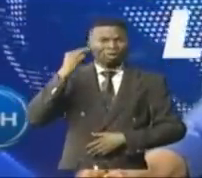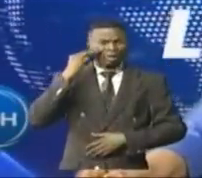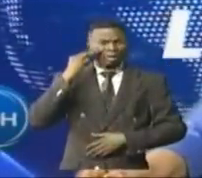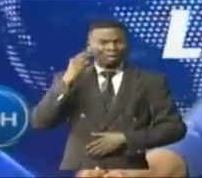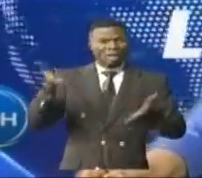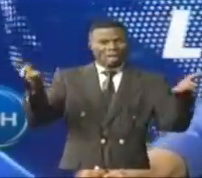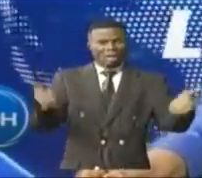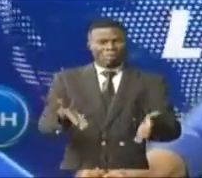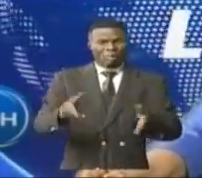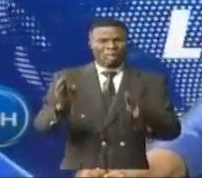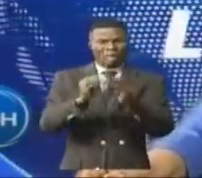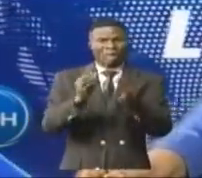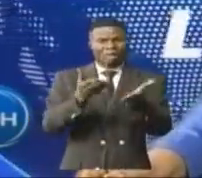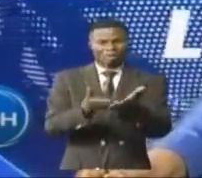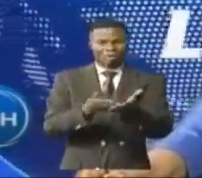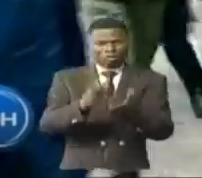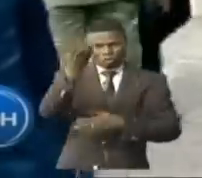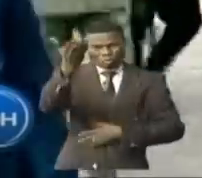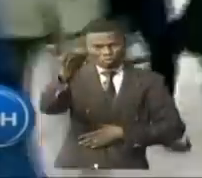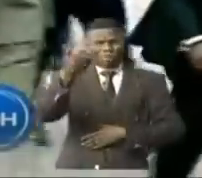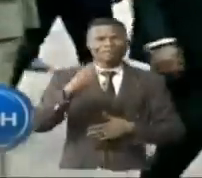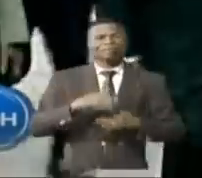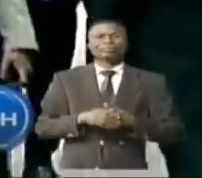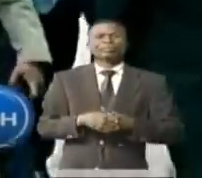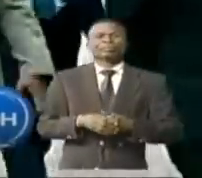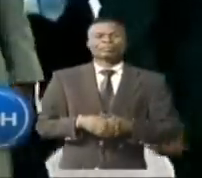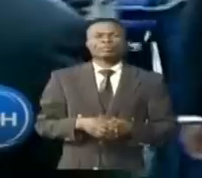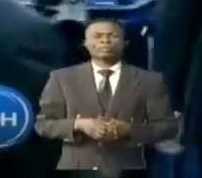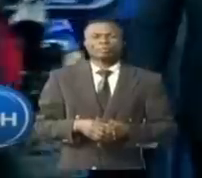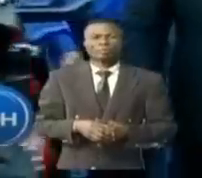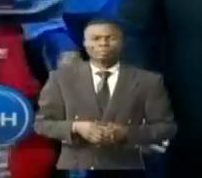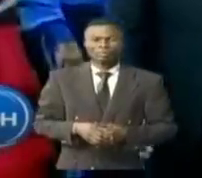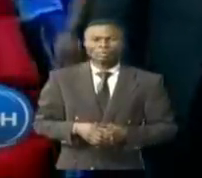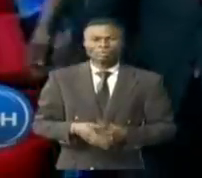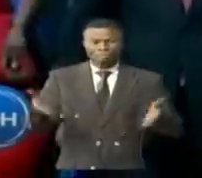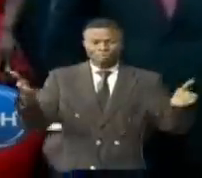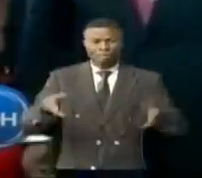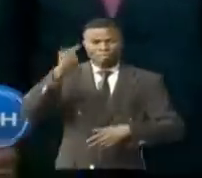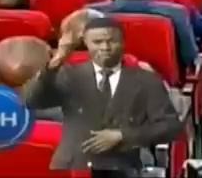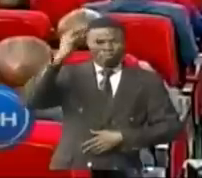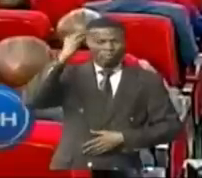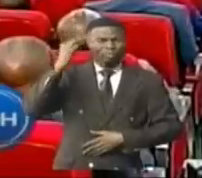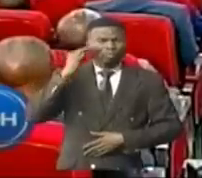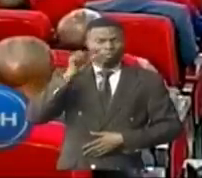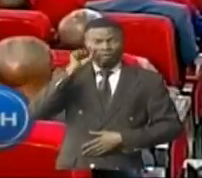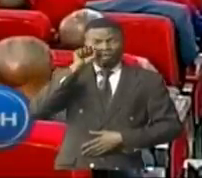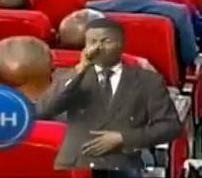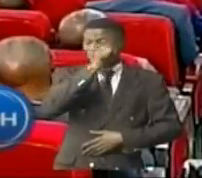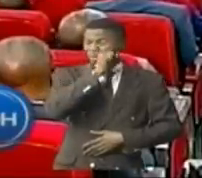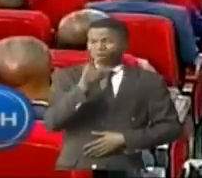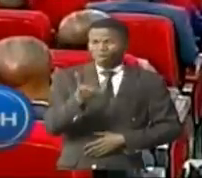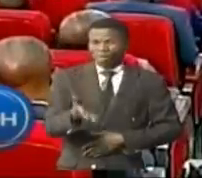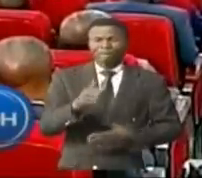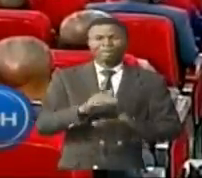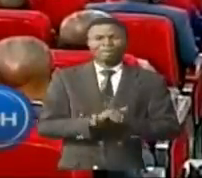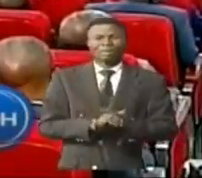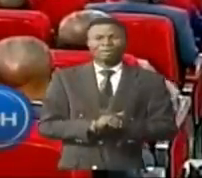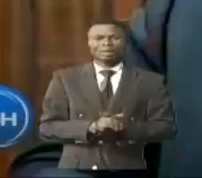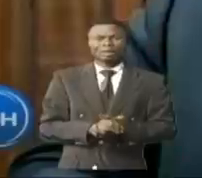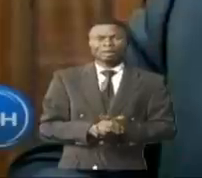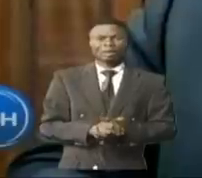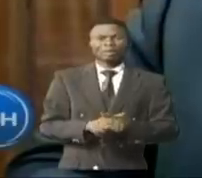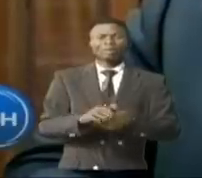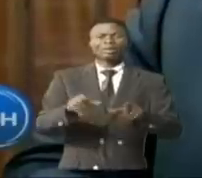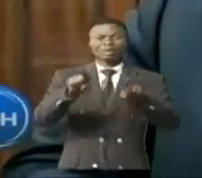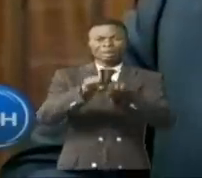part à cette cérémonie. Patty Tondouango. En présence du Premier ministre Jean-Michel Samalukonde Kyenge, ils seront au